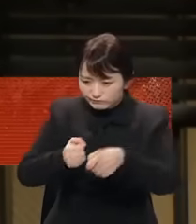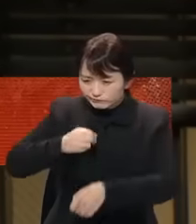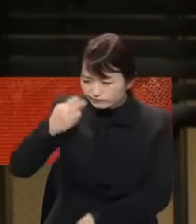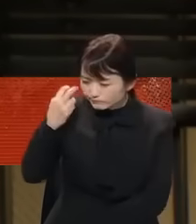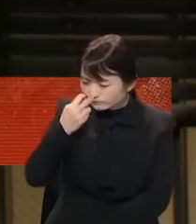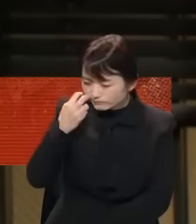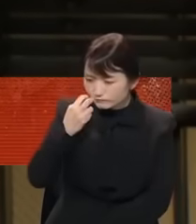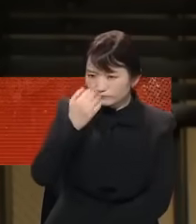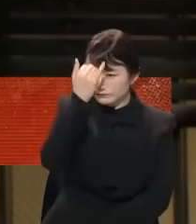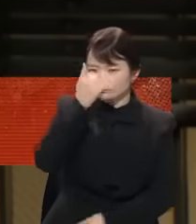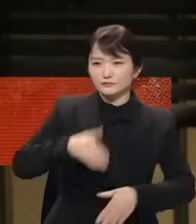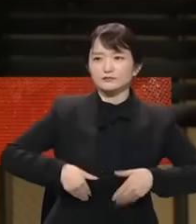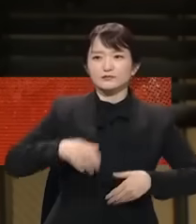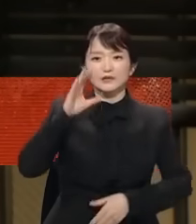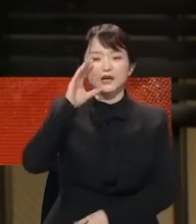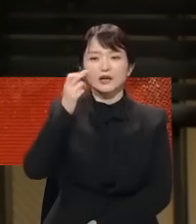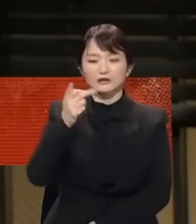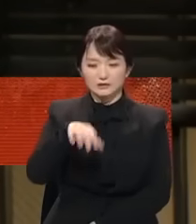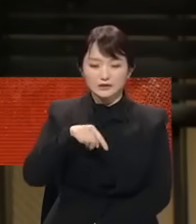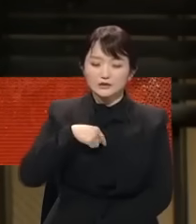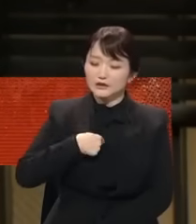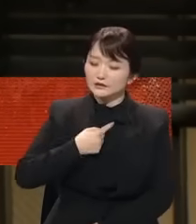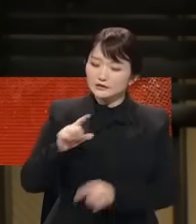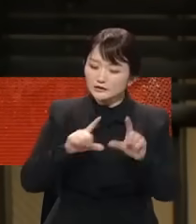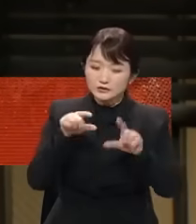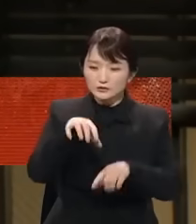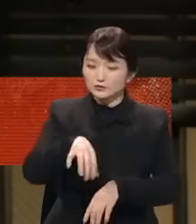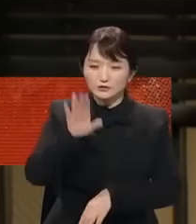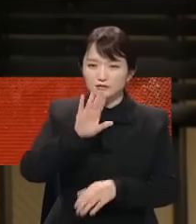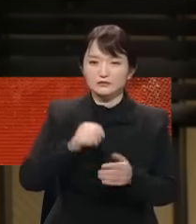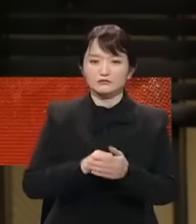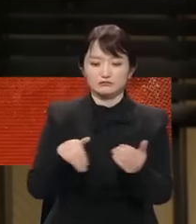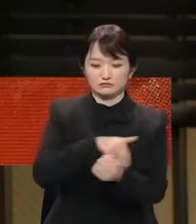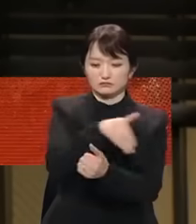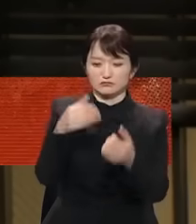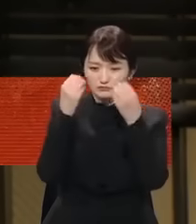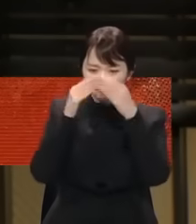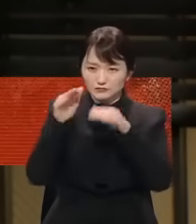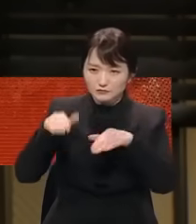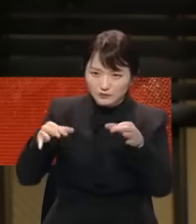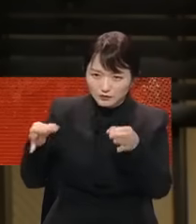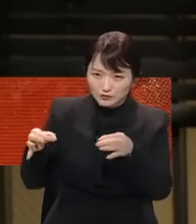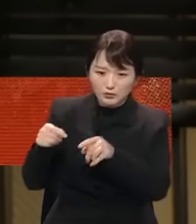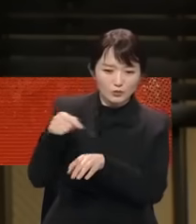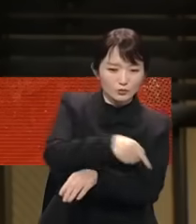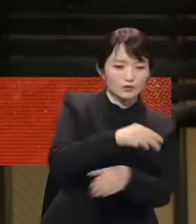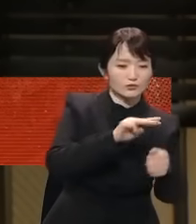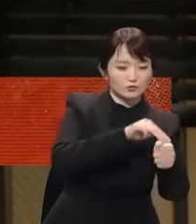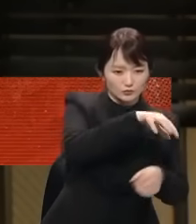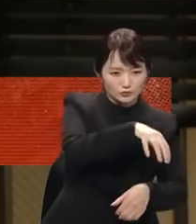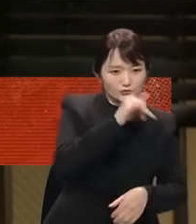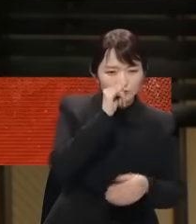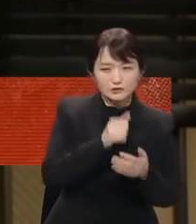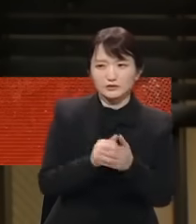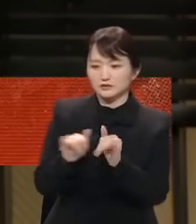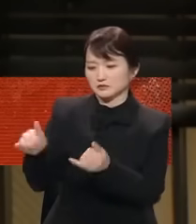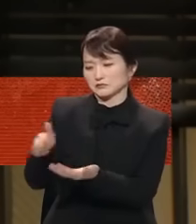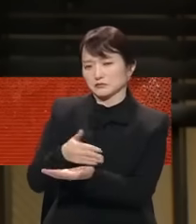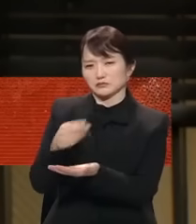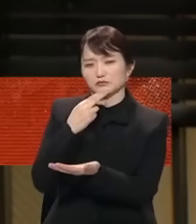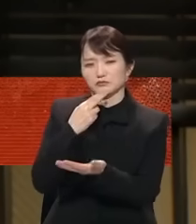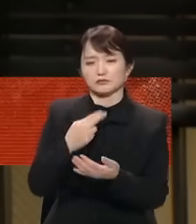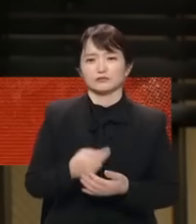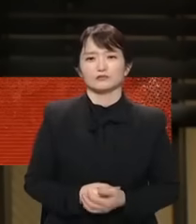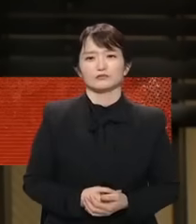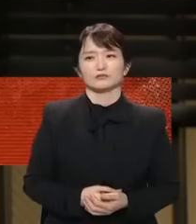충남 아산이 본인의 연구도 전혀 없는 곳이었고요 그다음에 주변에 뭐 새마을 근거 말고 농협도 있었는데 가능하면 인적이 더 드은 곳이었습니다 그리고